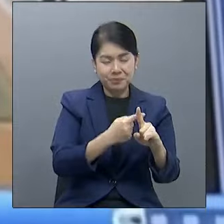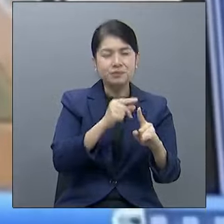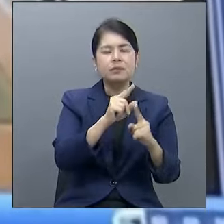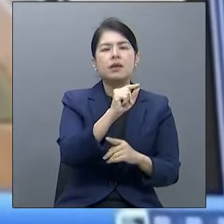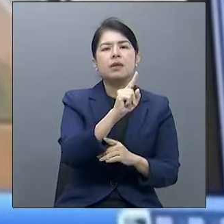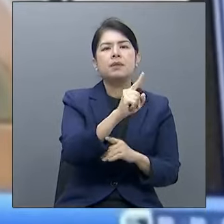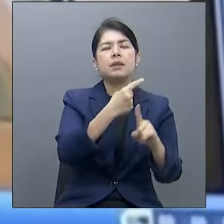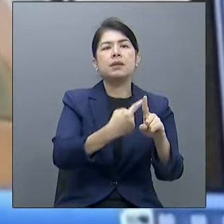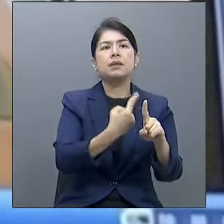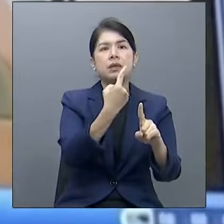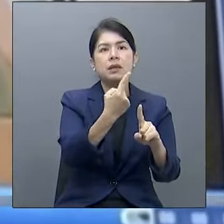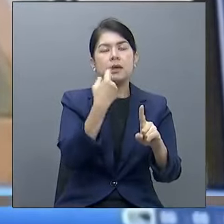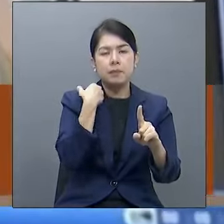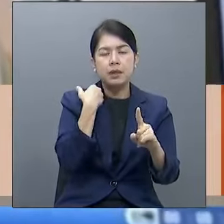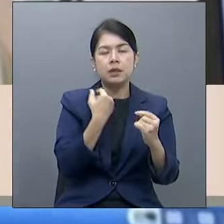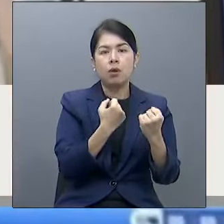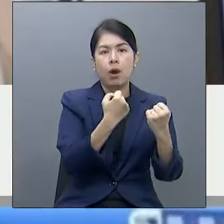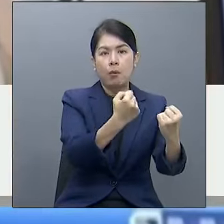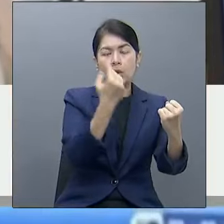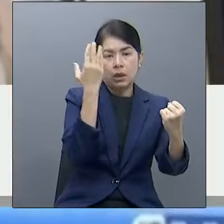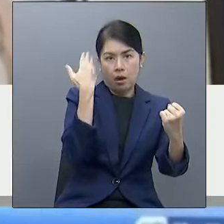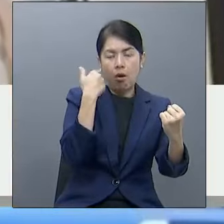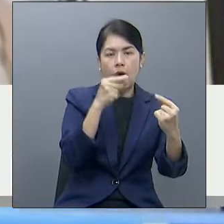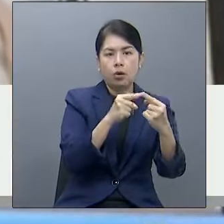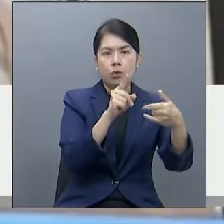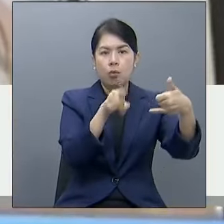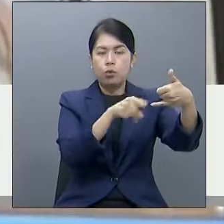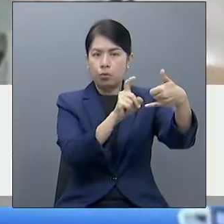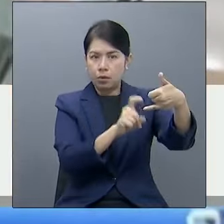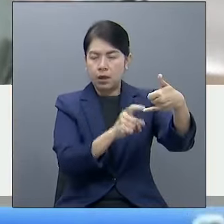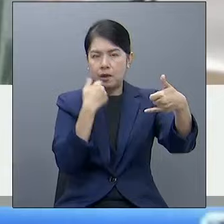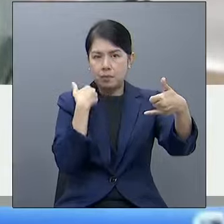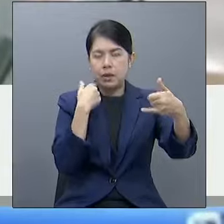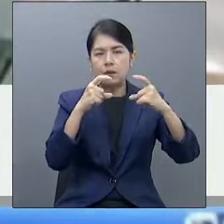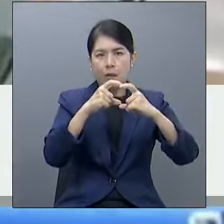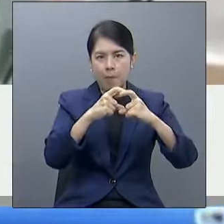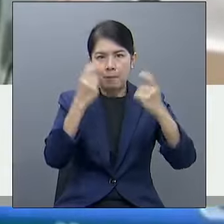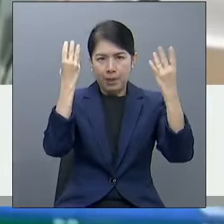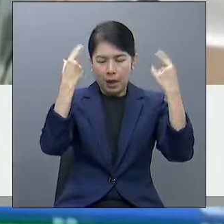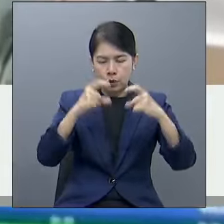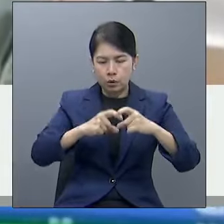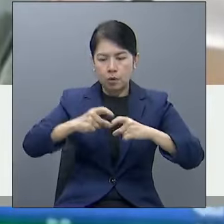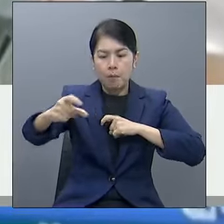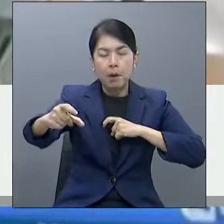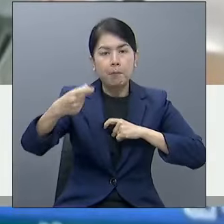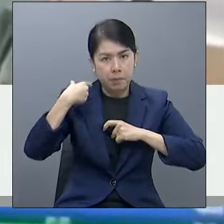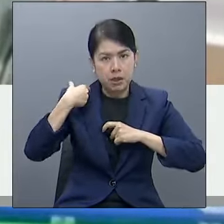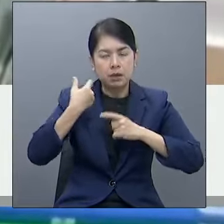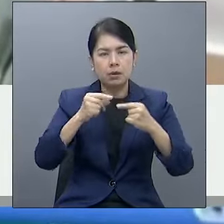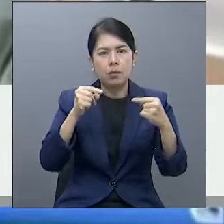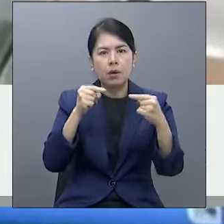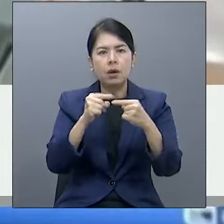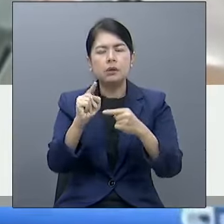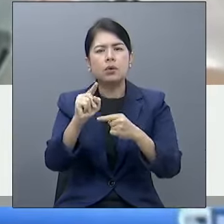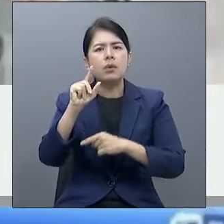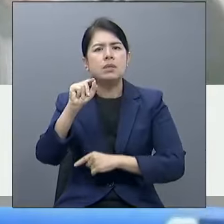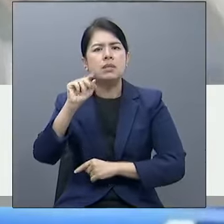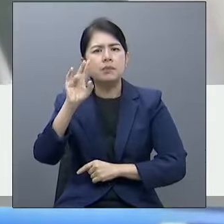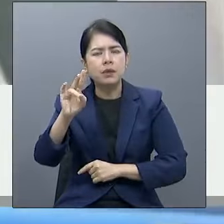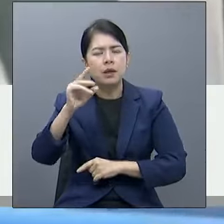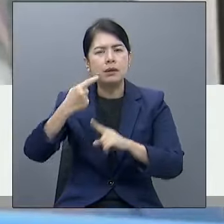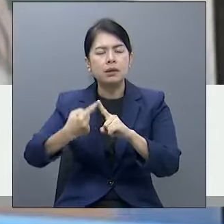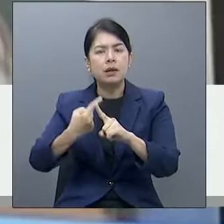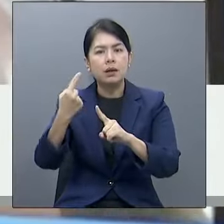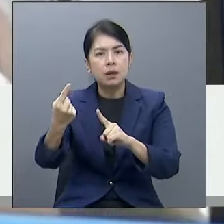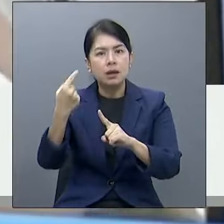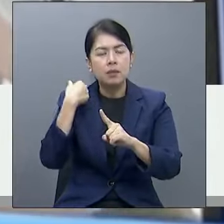านโดยมีการแลกบัตรแต่ปรากฏว่าวันที่27มกราคมซึ่งเป็นวันเกิดเหตุผู้ต้องหาใช้คีย์การ์ดเนี่ยขับร